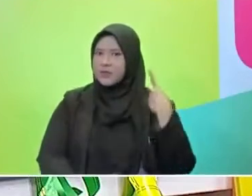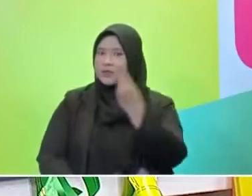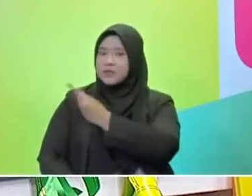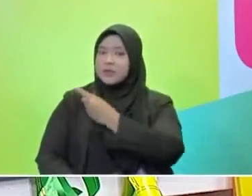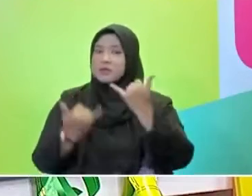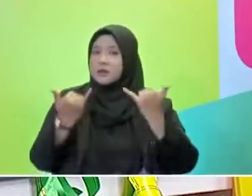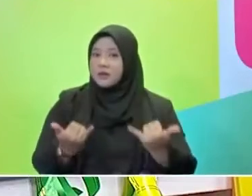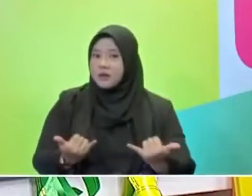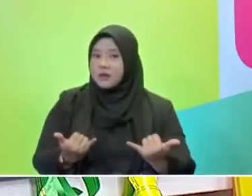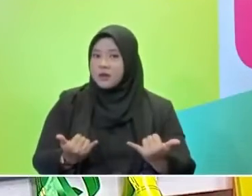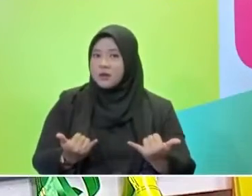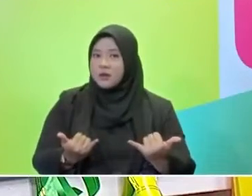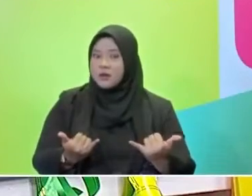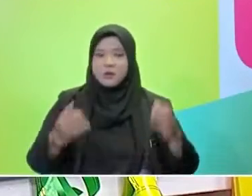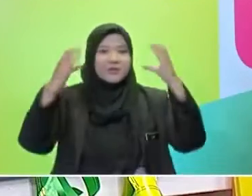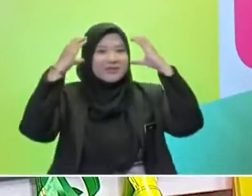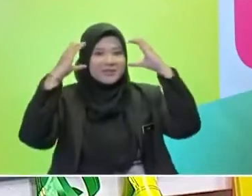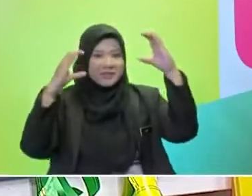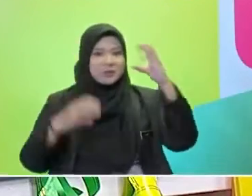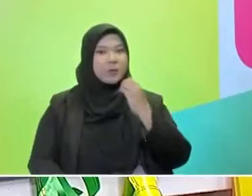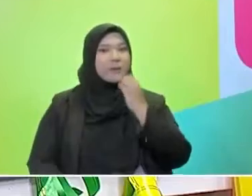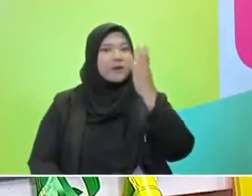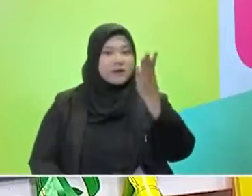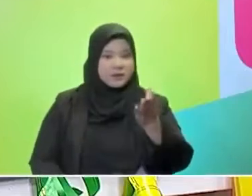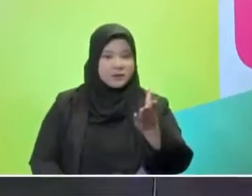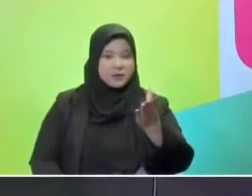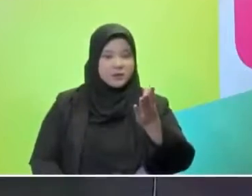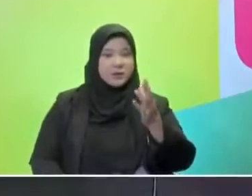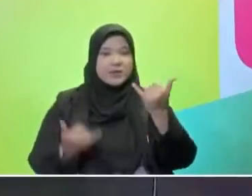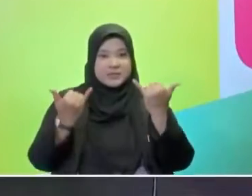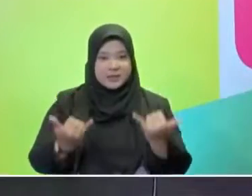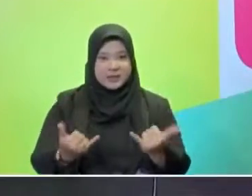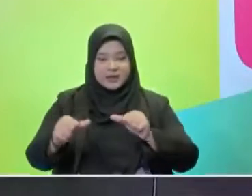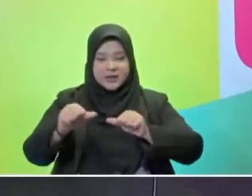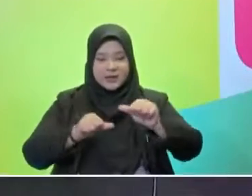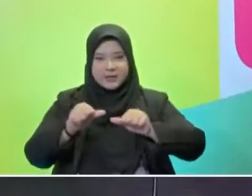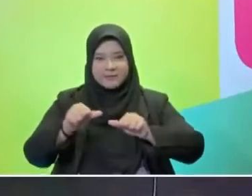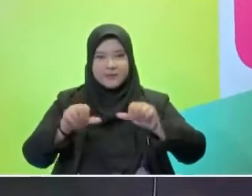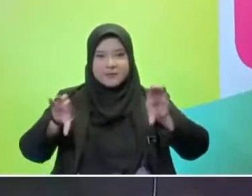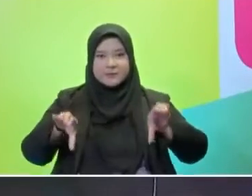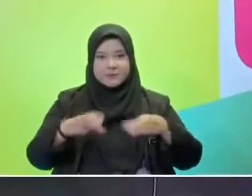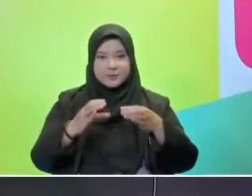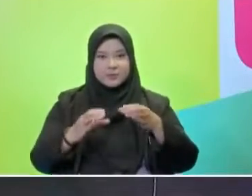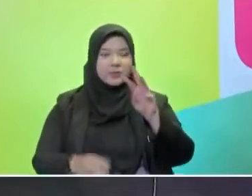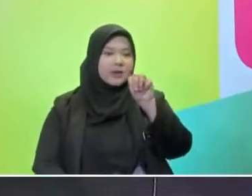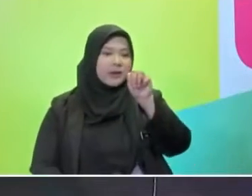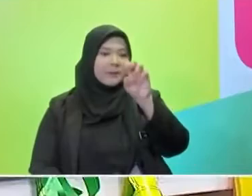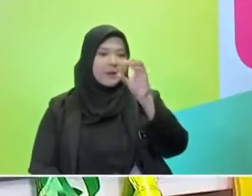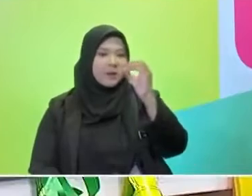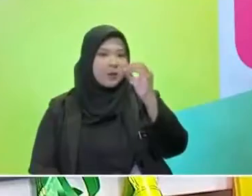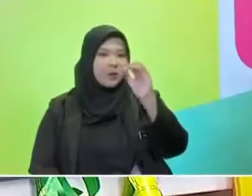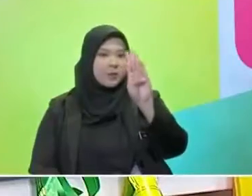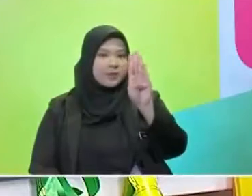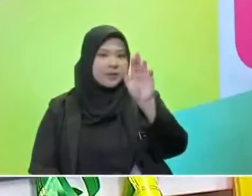mobile. Mobile? Mobile, arca mobile. Apa-apa yang bergantung acara seni yang bergantung, kita